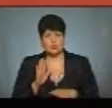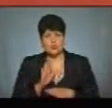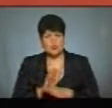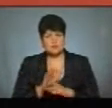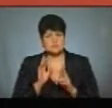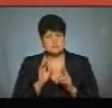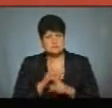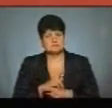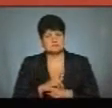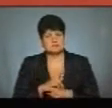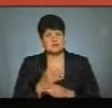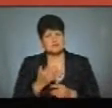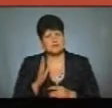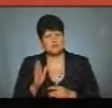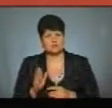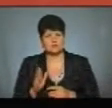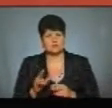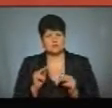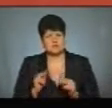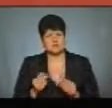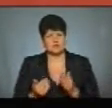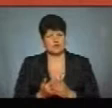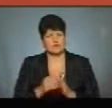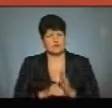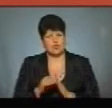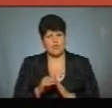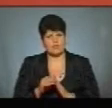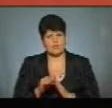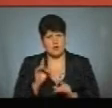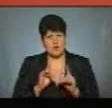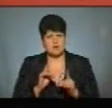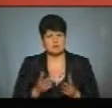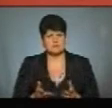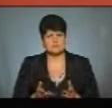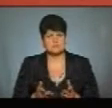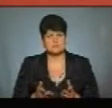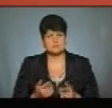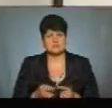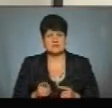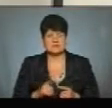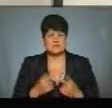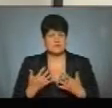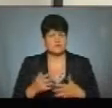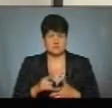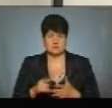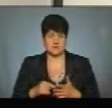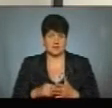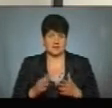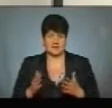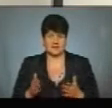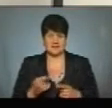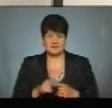все-таки указ неконституційний, наскільки легітимна буде нова Верховна Рада? Наскільки це буде легітимний парламент? Це вже питання